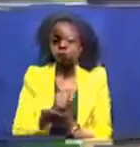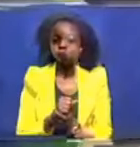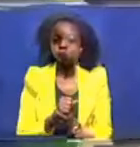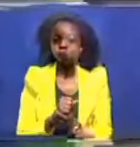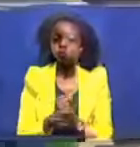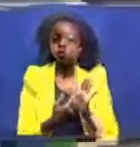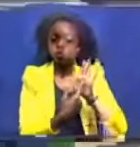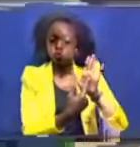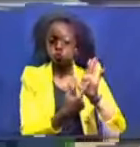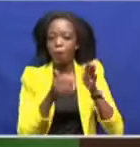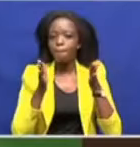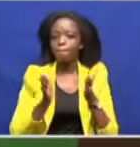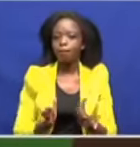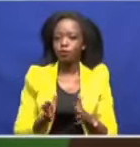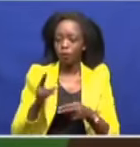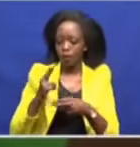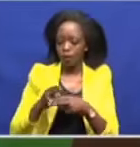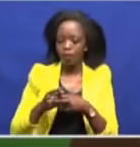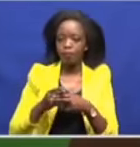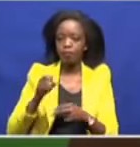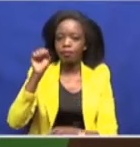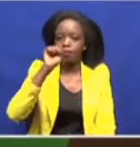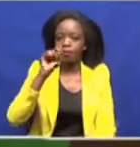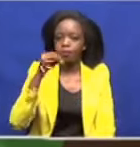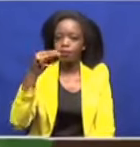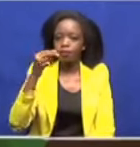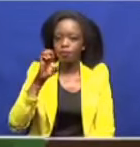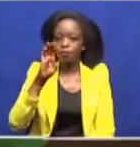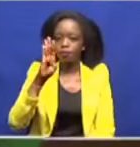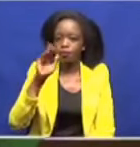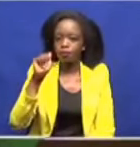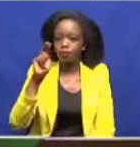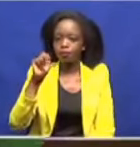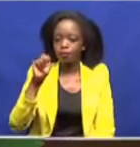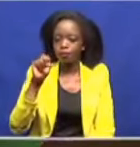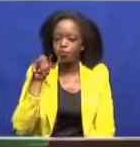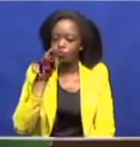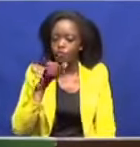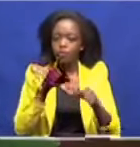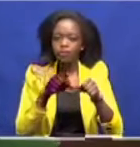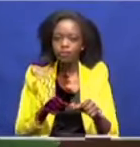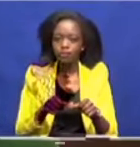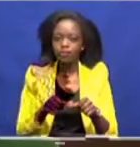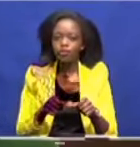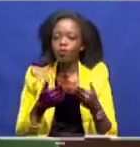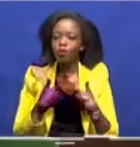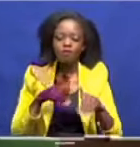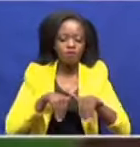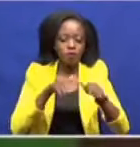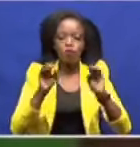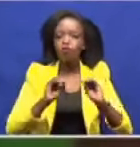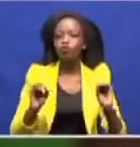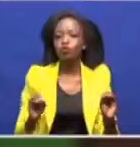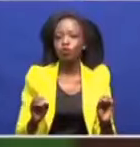anatuonyesha mtu kwa jina Shebna ambaye aliishi kinyume na